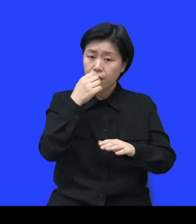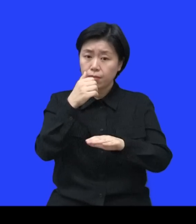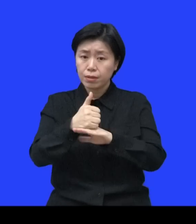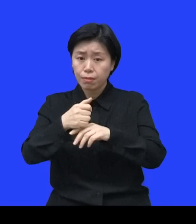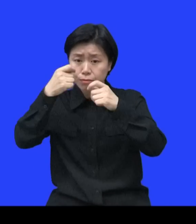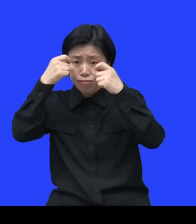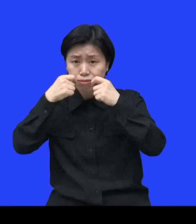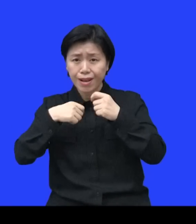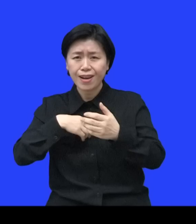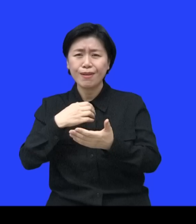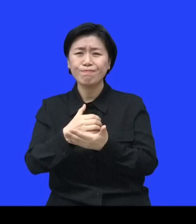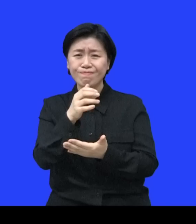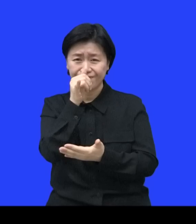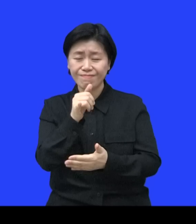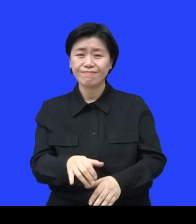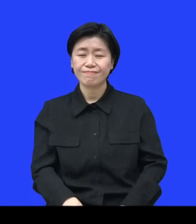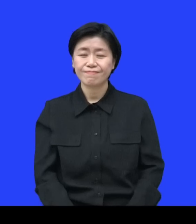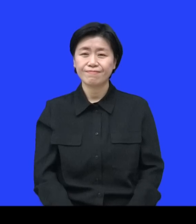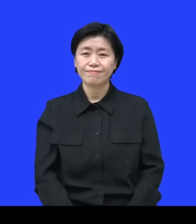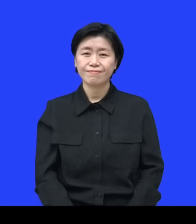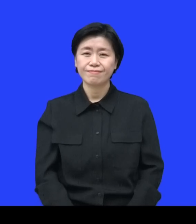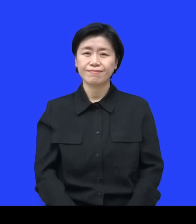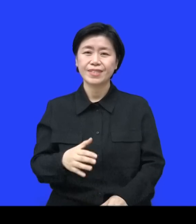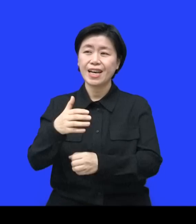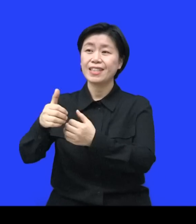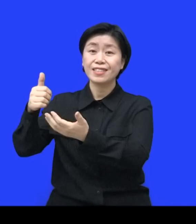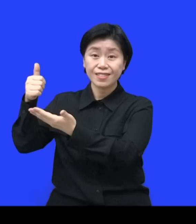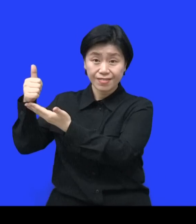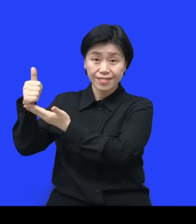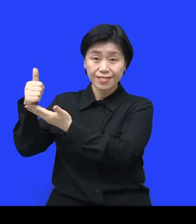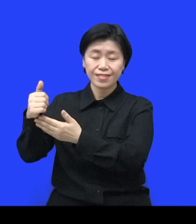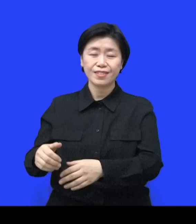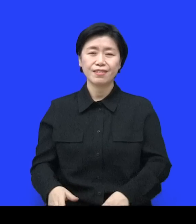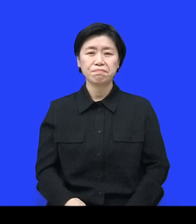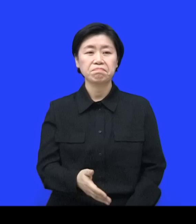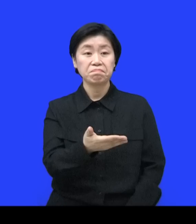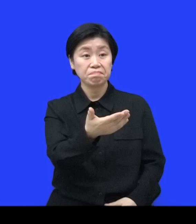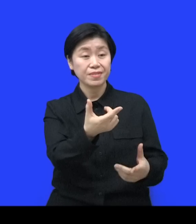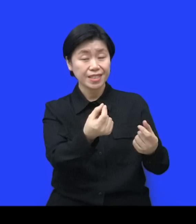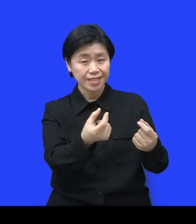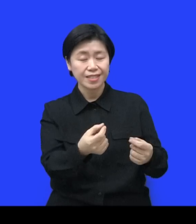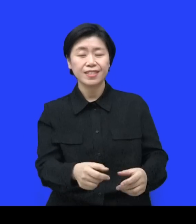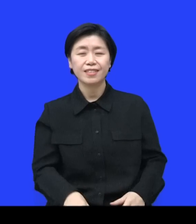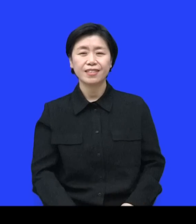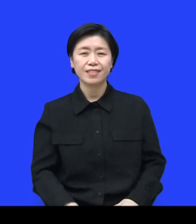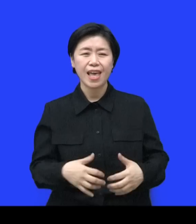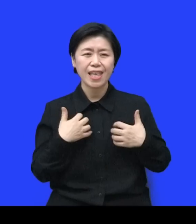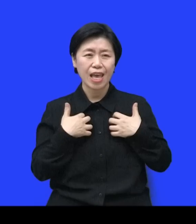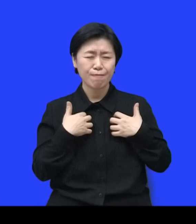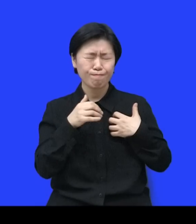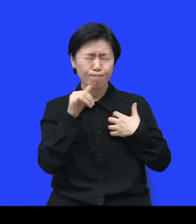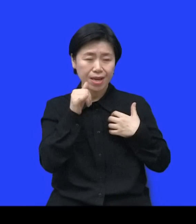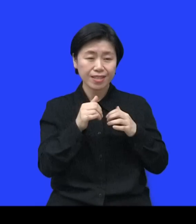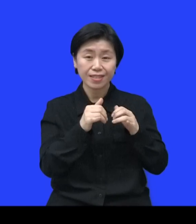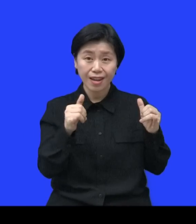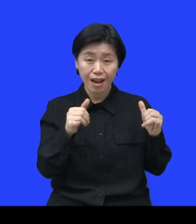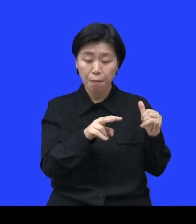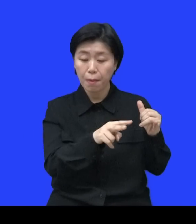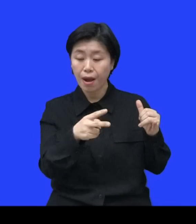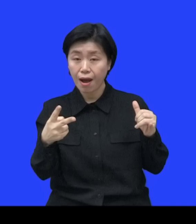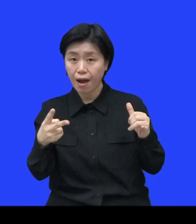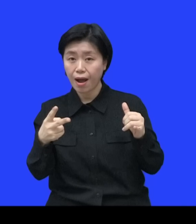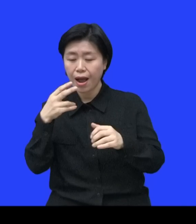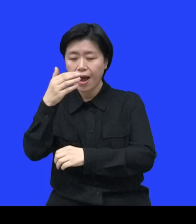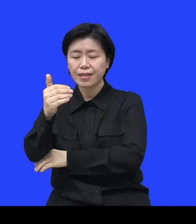끝났는데 그 주님이 게임 중독자를 이렇게 주님의 말씀 중독자로